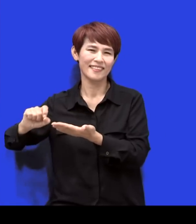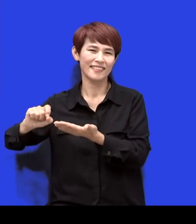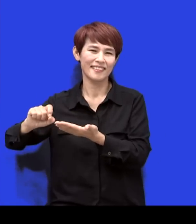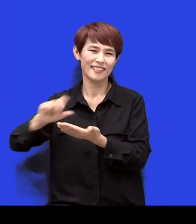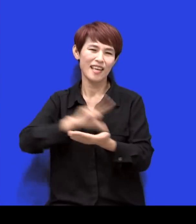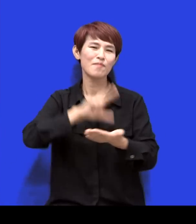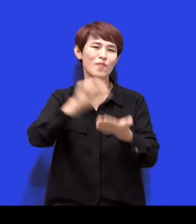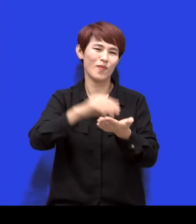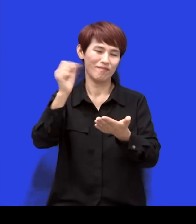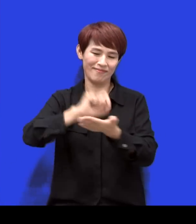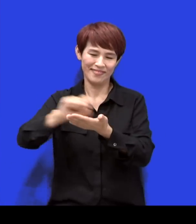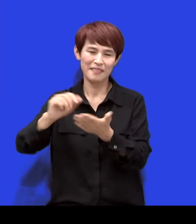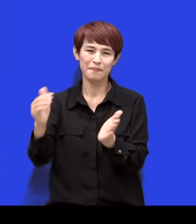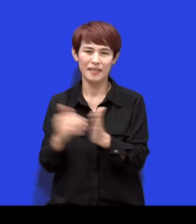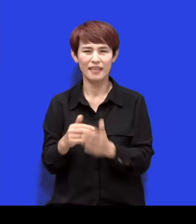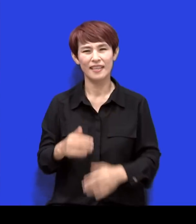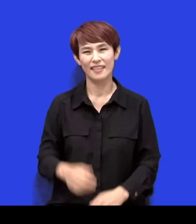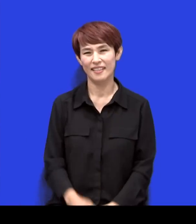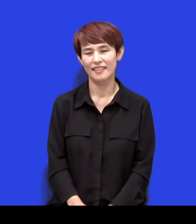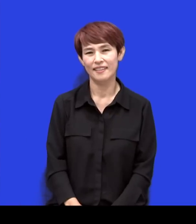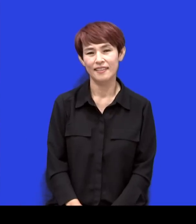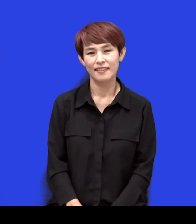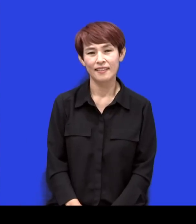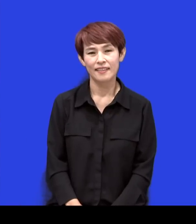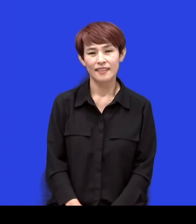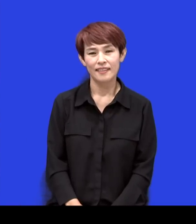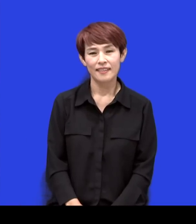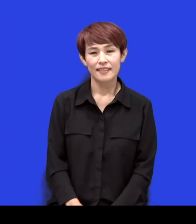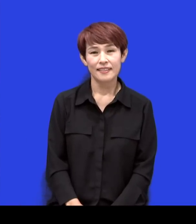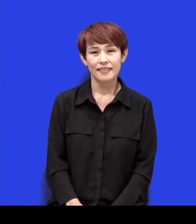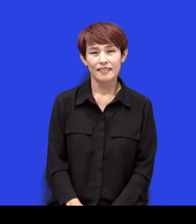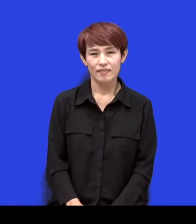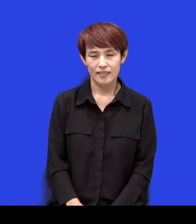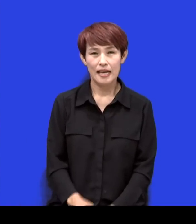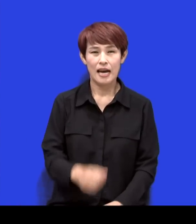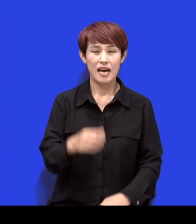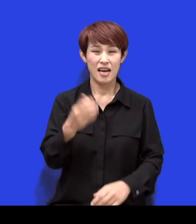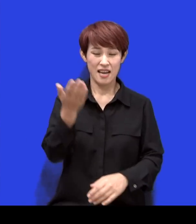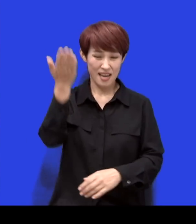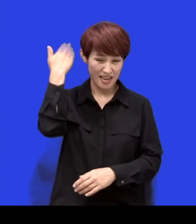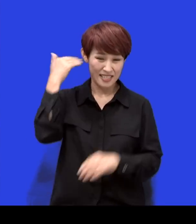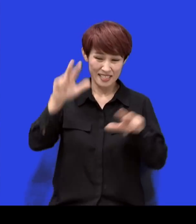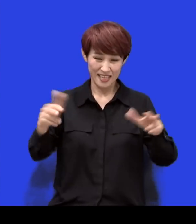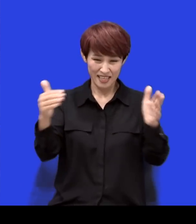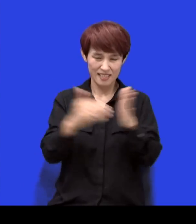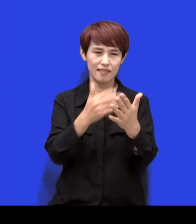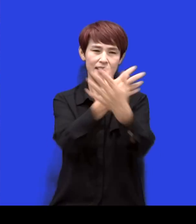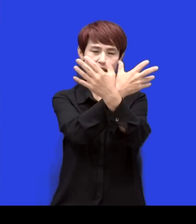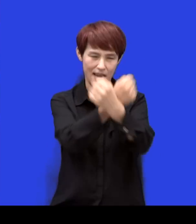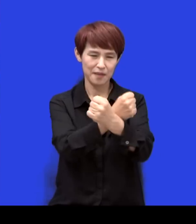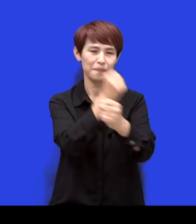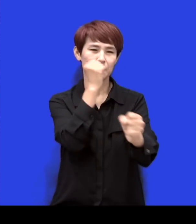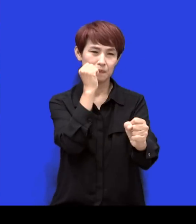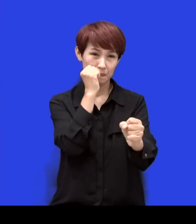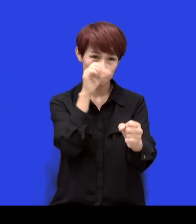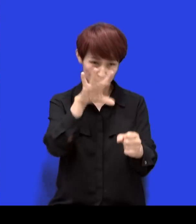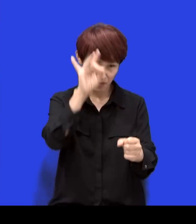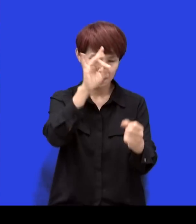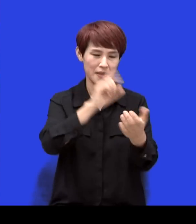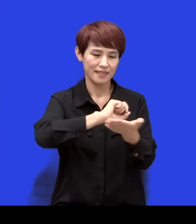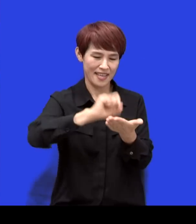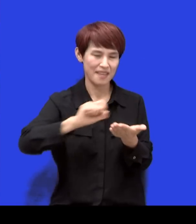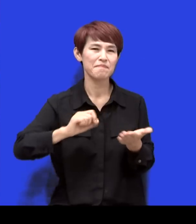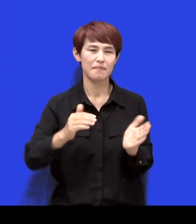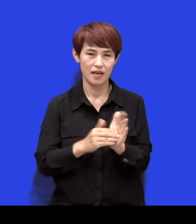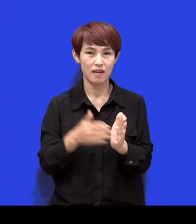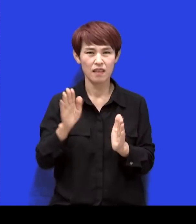좀 두려움이 있어서 네. 소설이 계속 잘 안 됐잖아요. 예. 그래서 그동안은 다 계약을 하고 썼어요. 예. 출판사랑. 근데 이건 계약을 안 하고